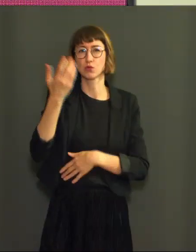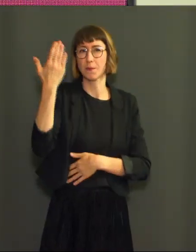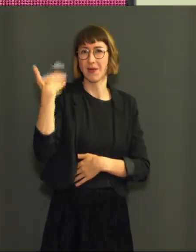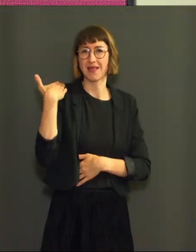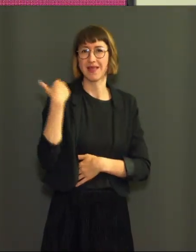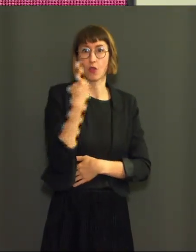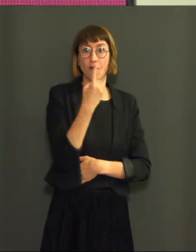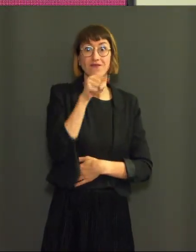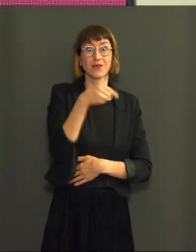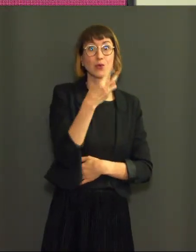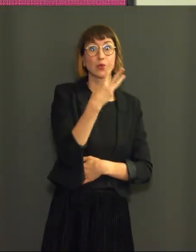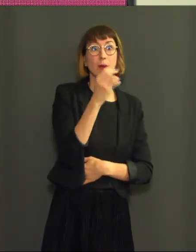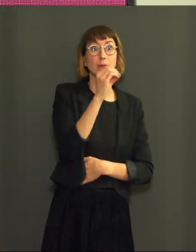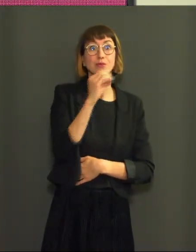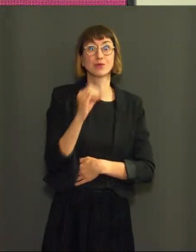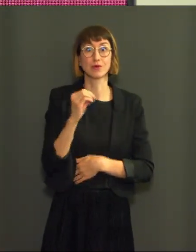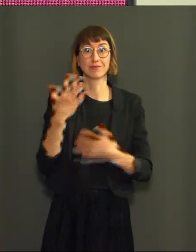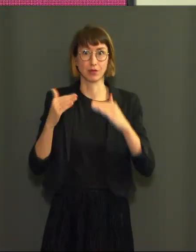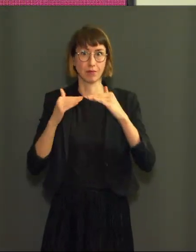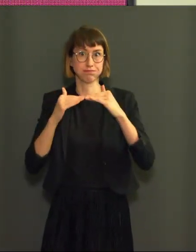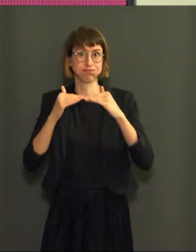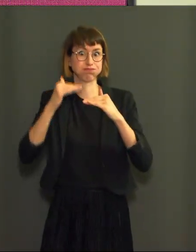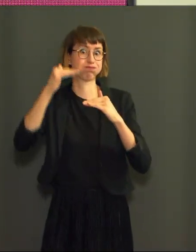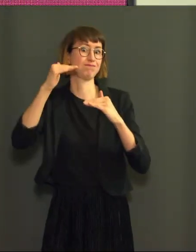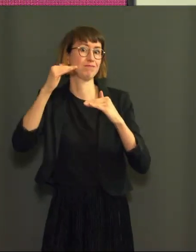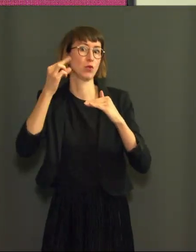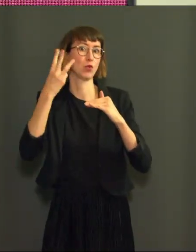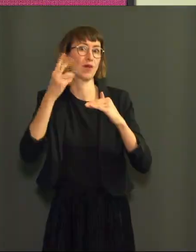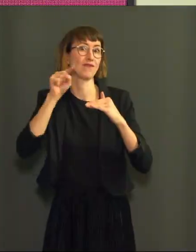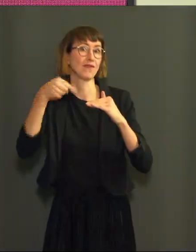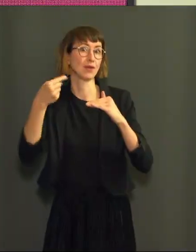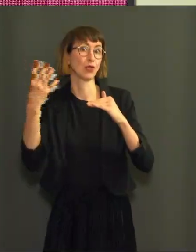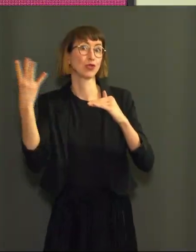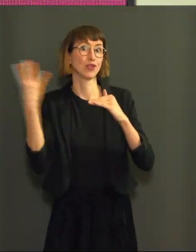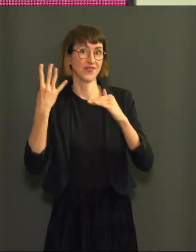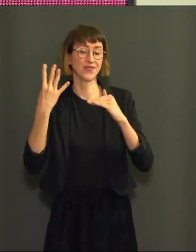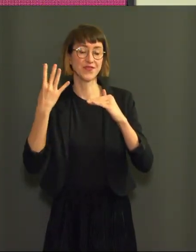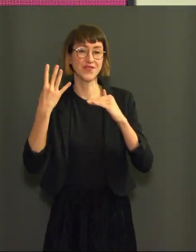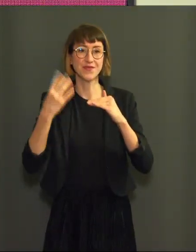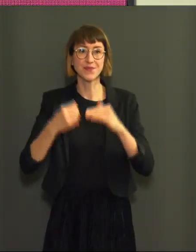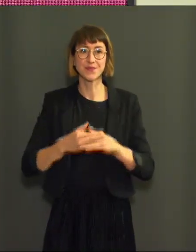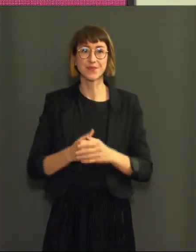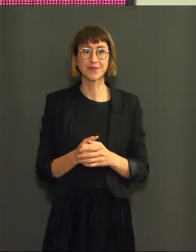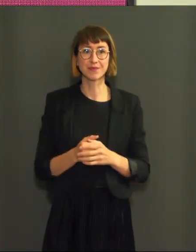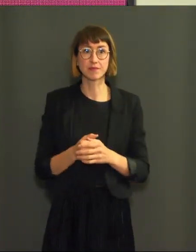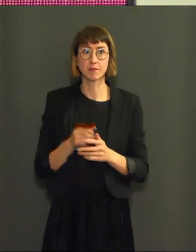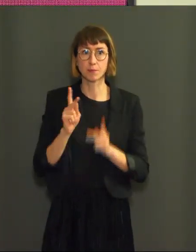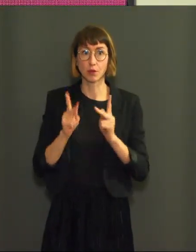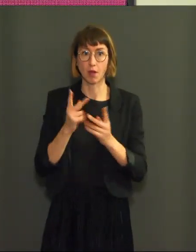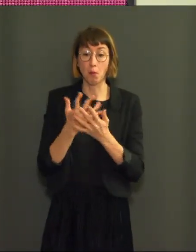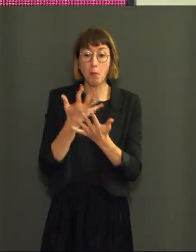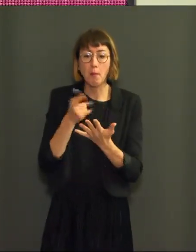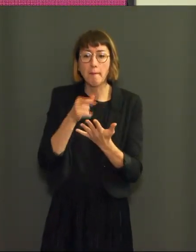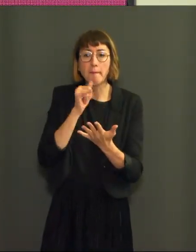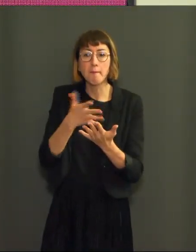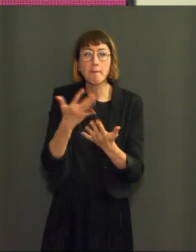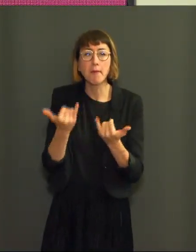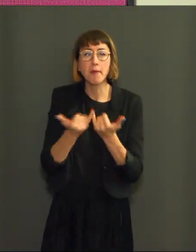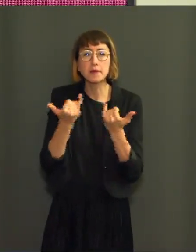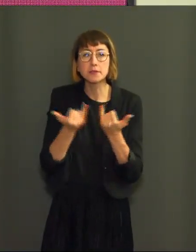maintenant 3,9%. C'est peu de choses, me direz-vous, mais c'est ce genre d'évolution qu'on a constaté il y a